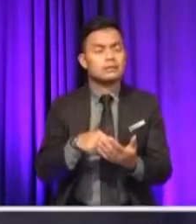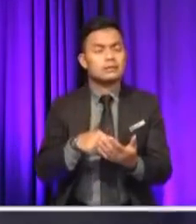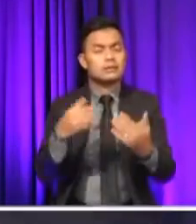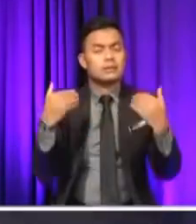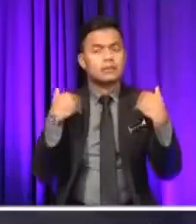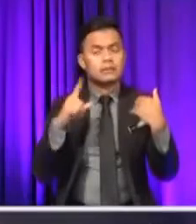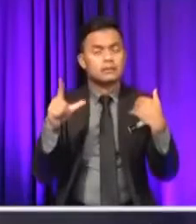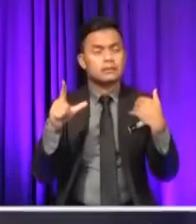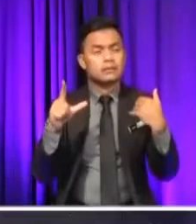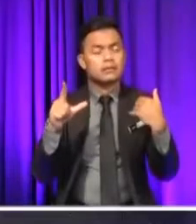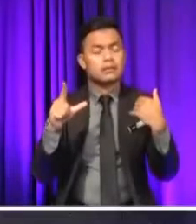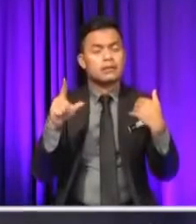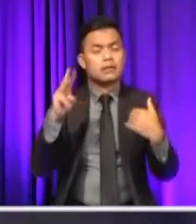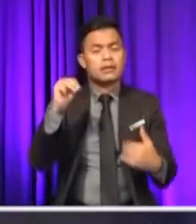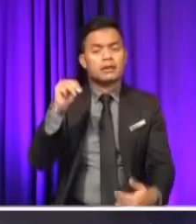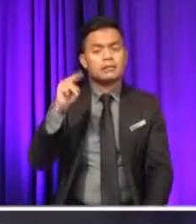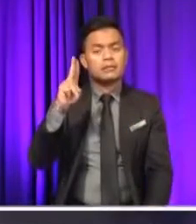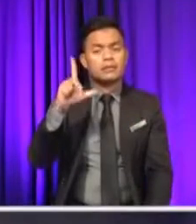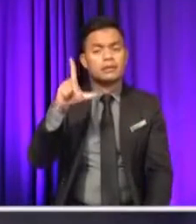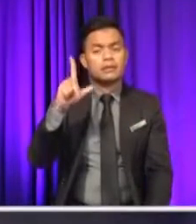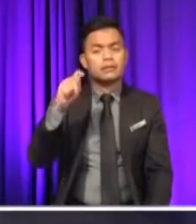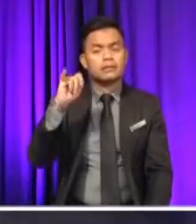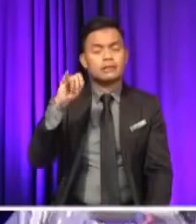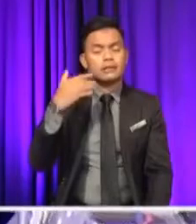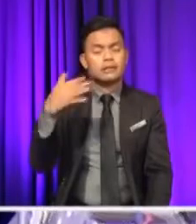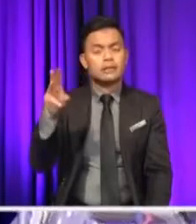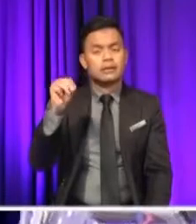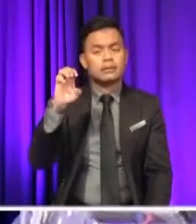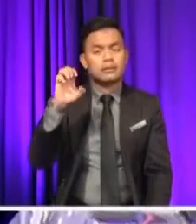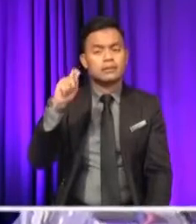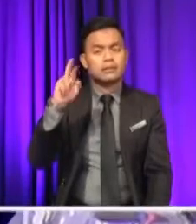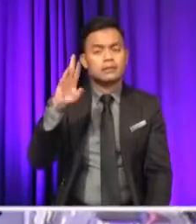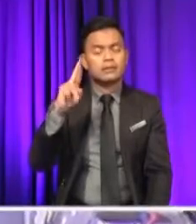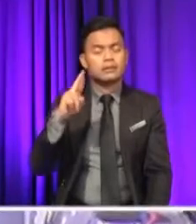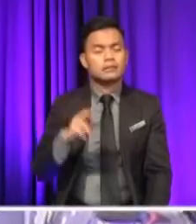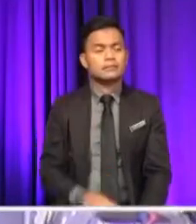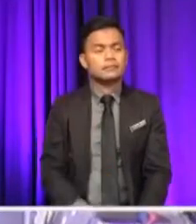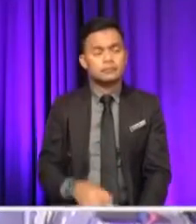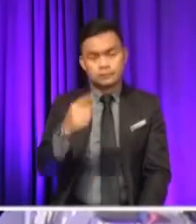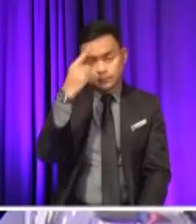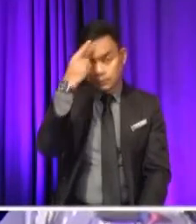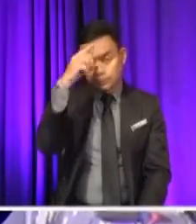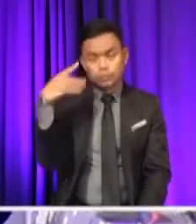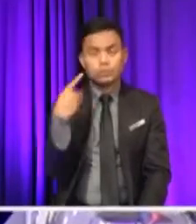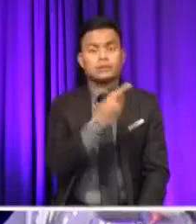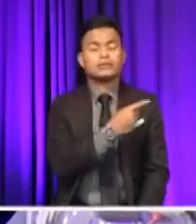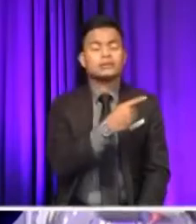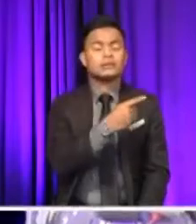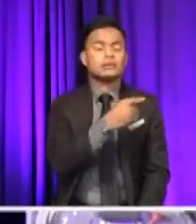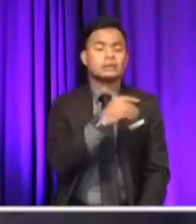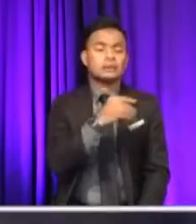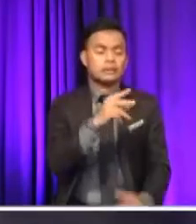ini adalah multimeter. Fungsi dia adalah untuk kita baca arus, voltan dengan frekuensi. Okey,